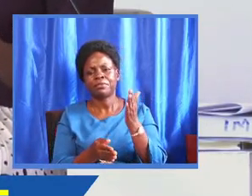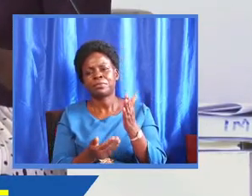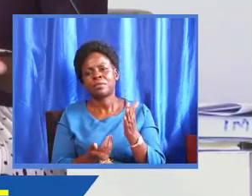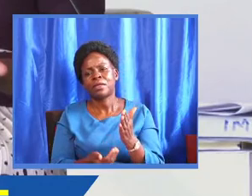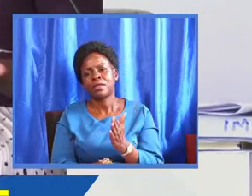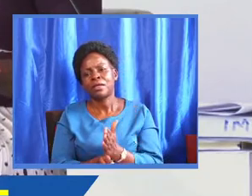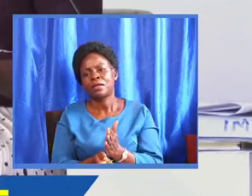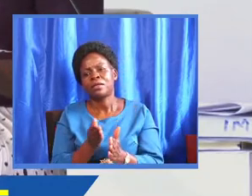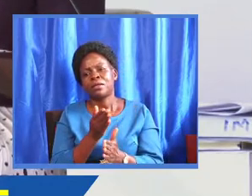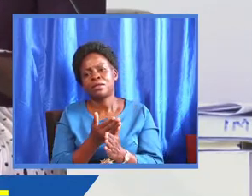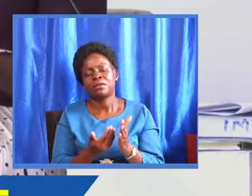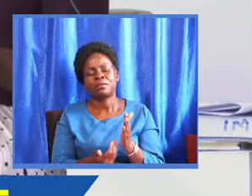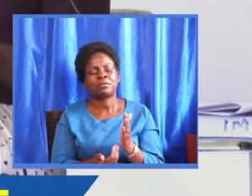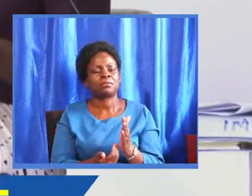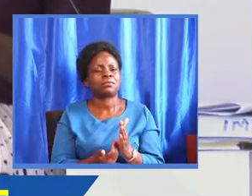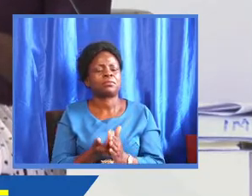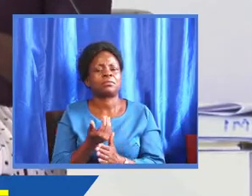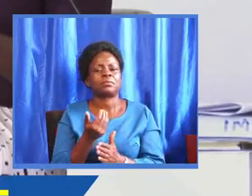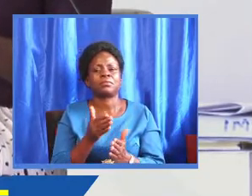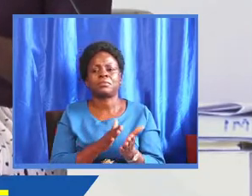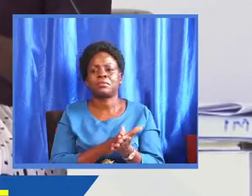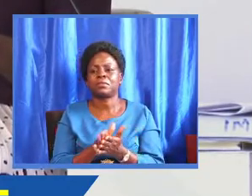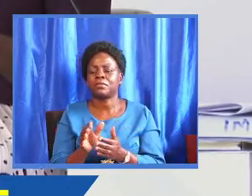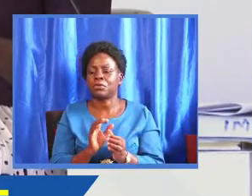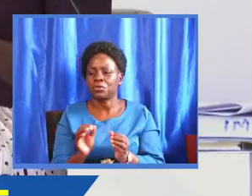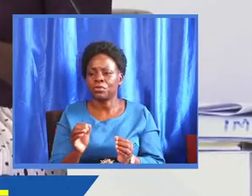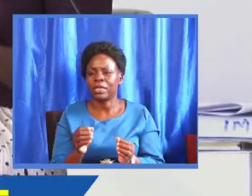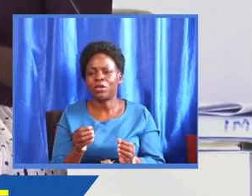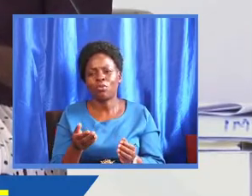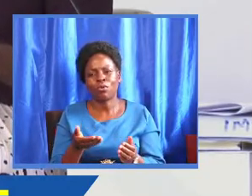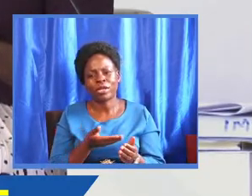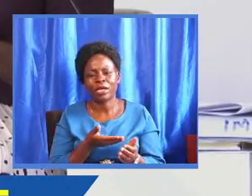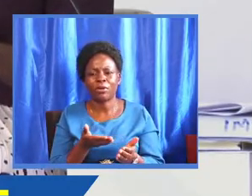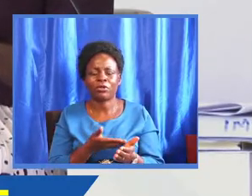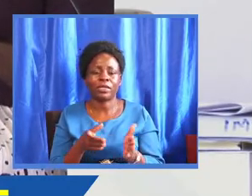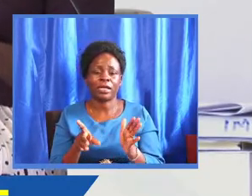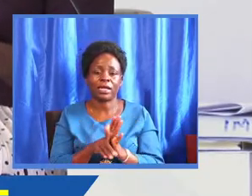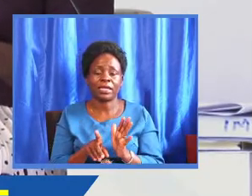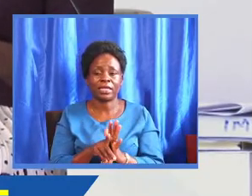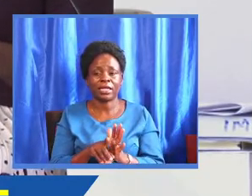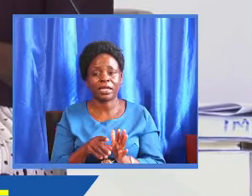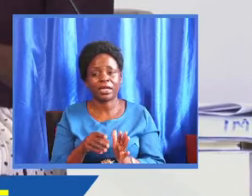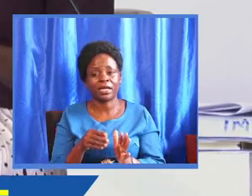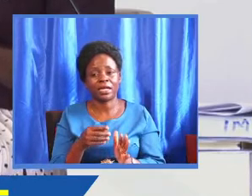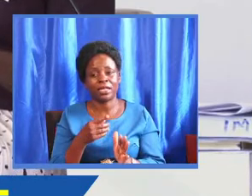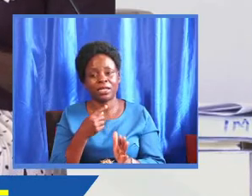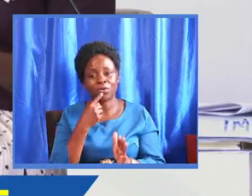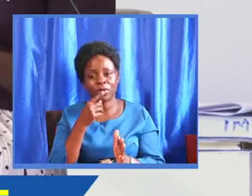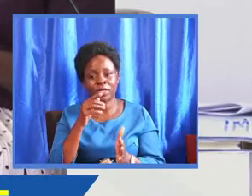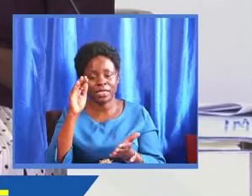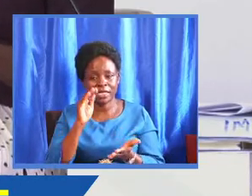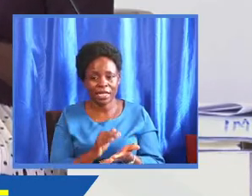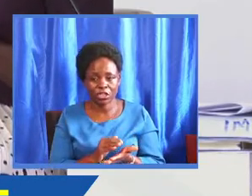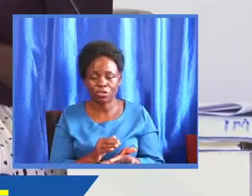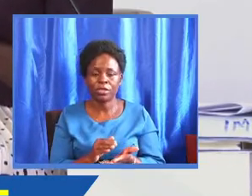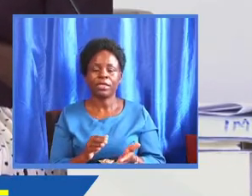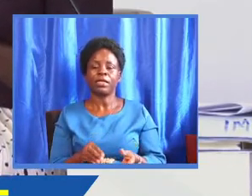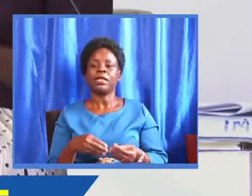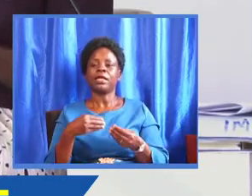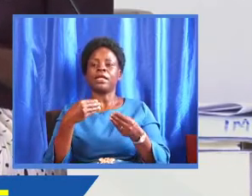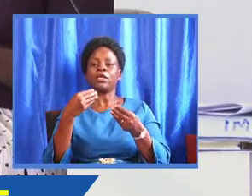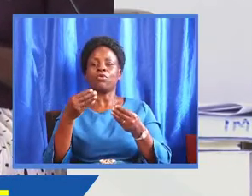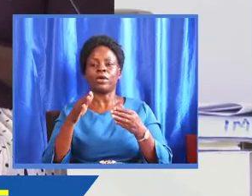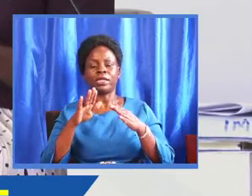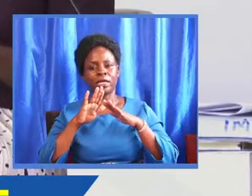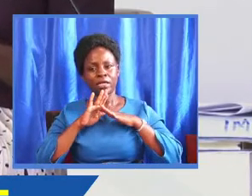nga tolina nno na nsaasaanya mu mwaka ogwo naye oba olina oba tolina lyo tteeka likuwadde deduction likuwadde